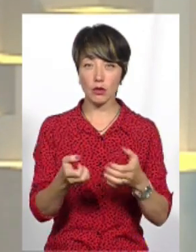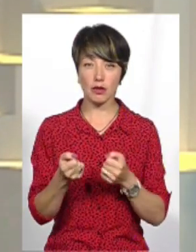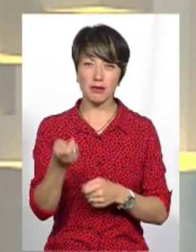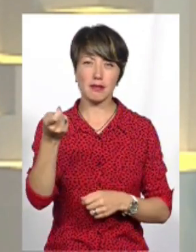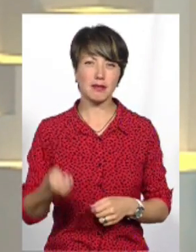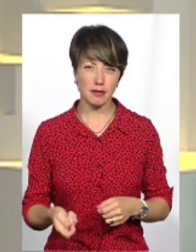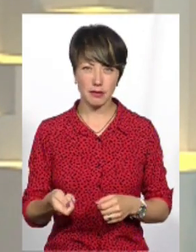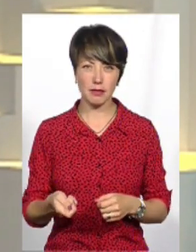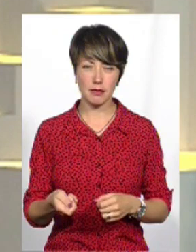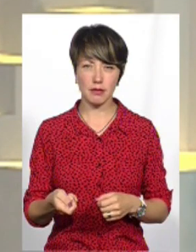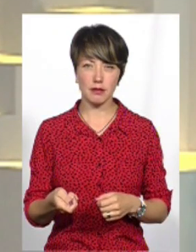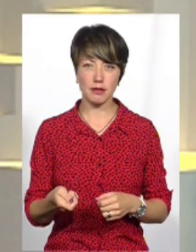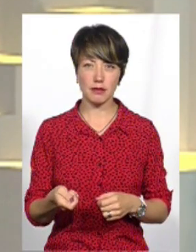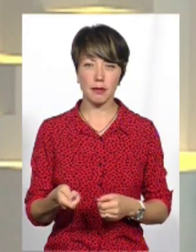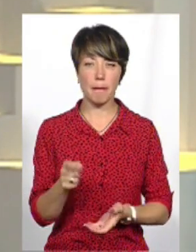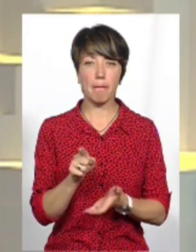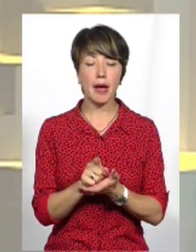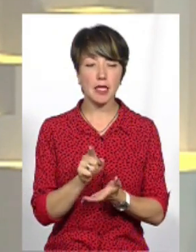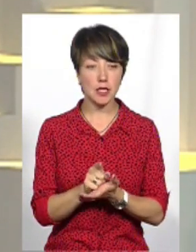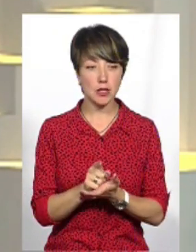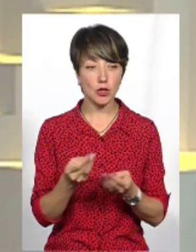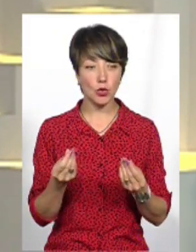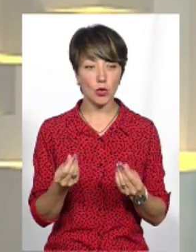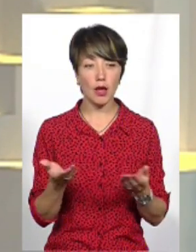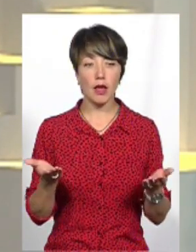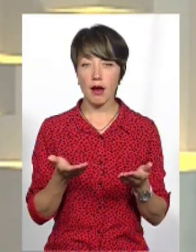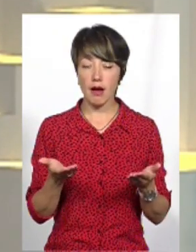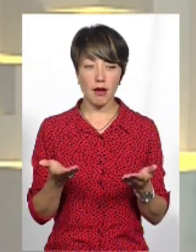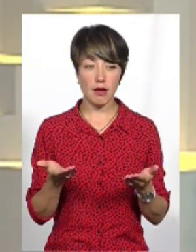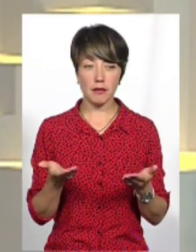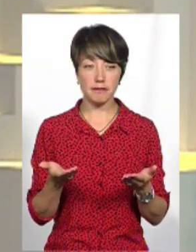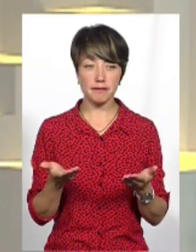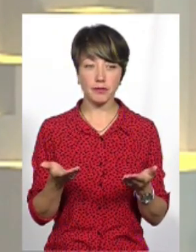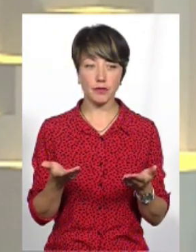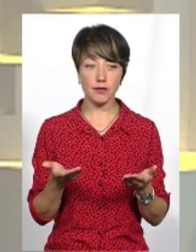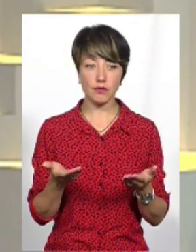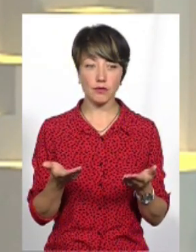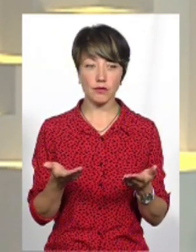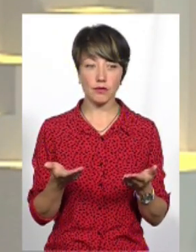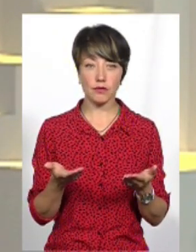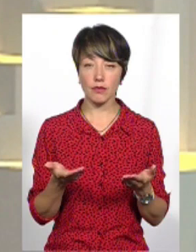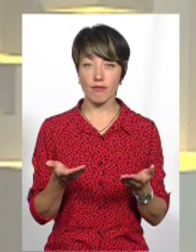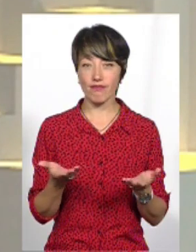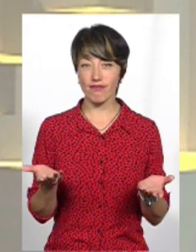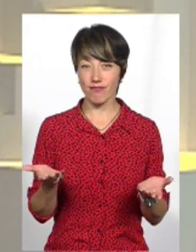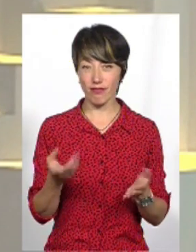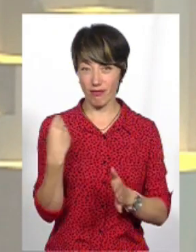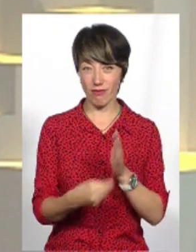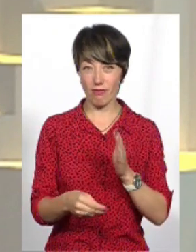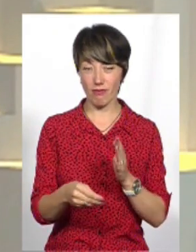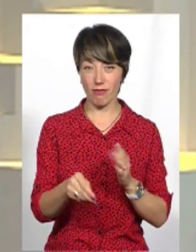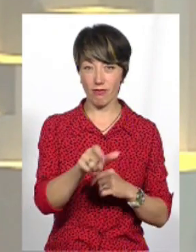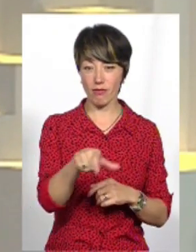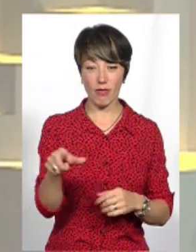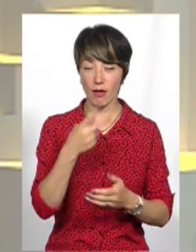дуже маленьку пенсію, яка не є лицем нашої держави, вона